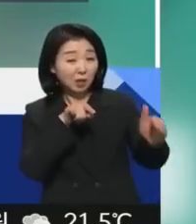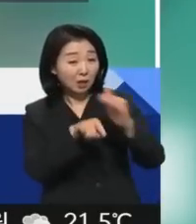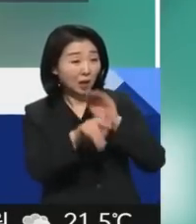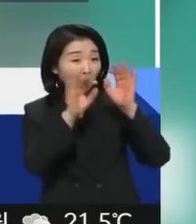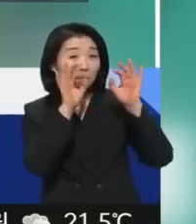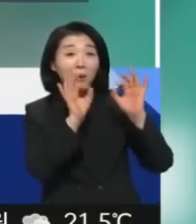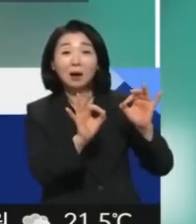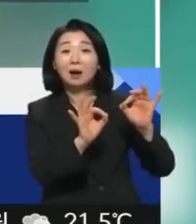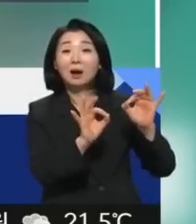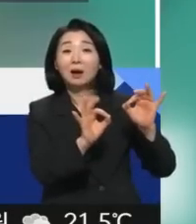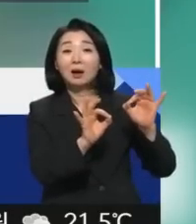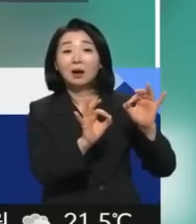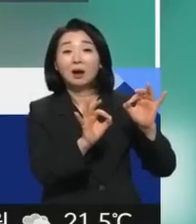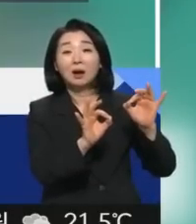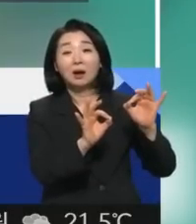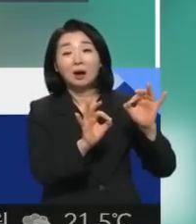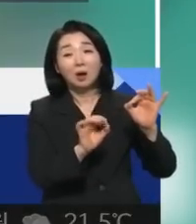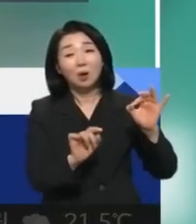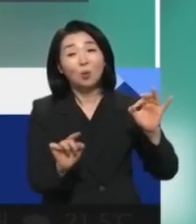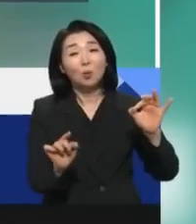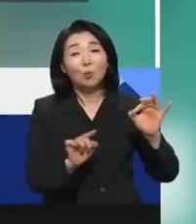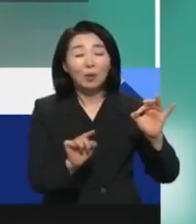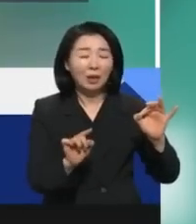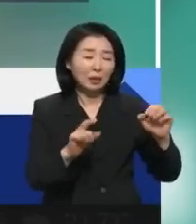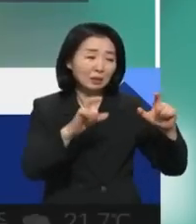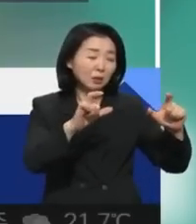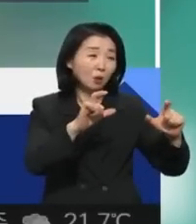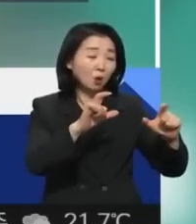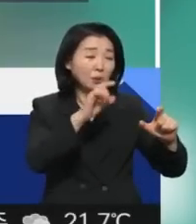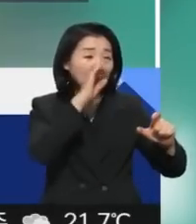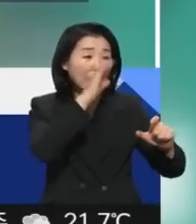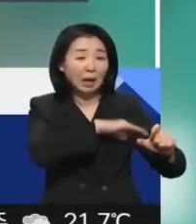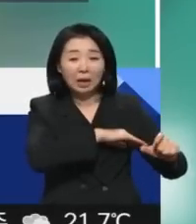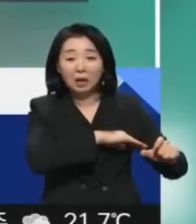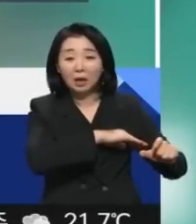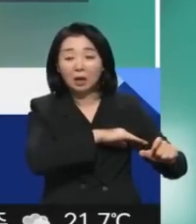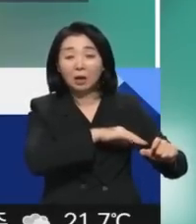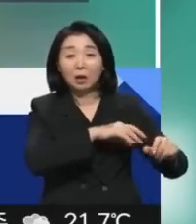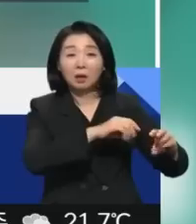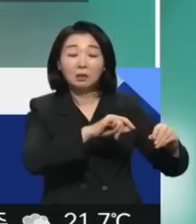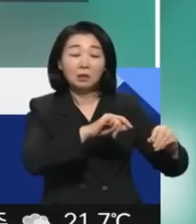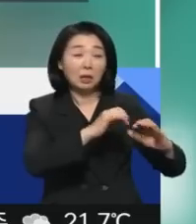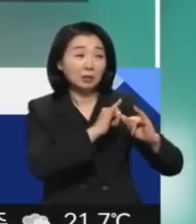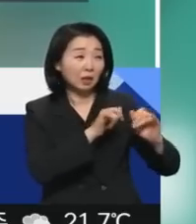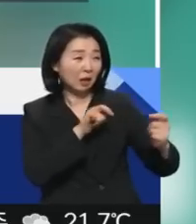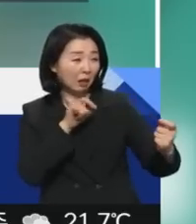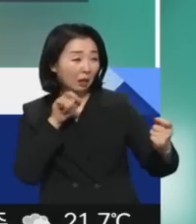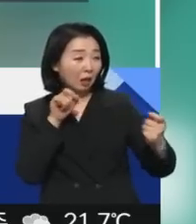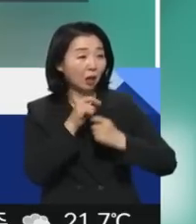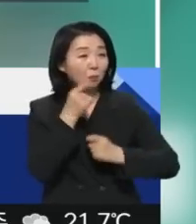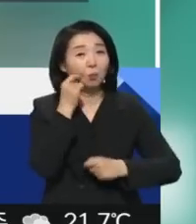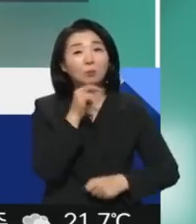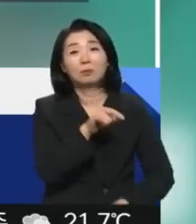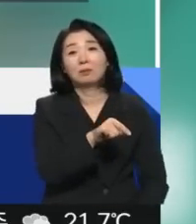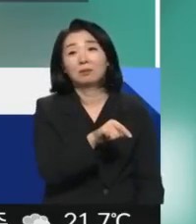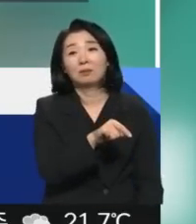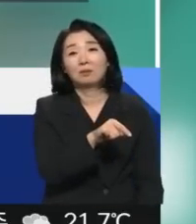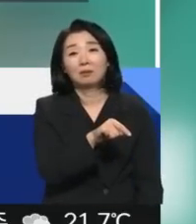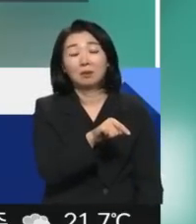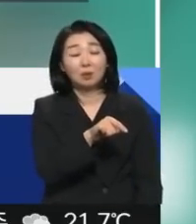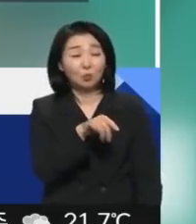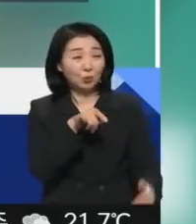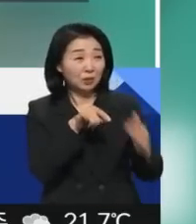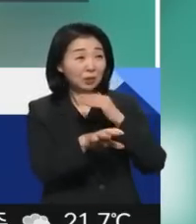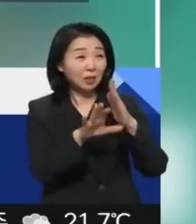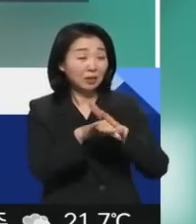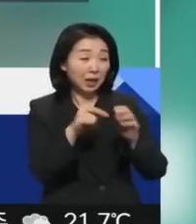일정 구역은 아예 완전히 황폐화되어서 사람들이 그 접근할 수 없도록 그렇게 만들어 있었고 저희들이 들어갈 때도